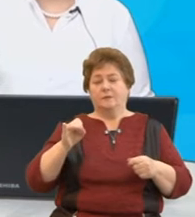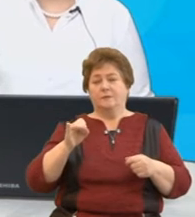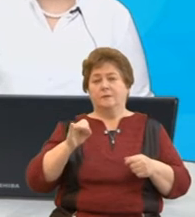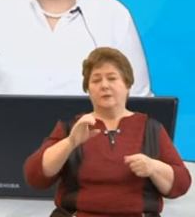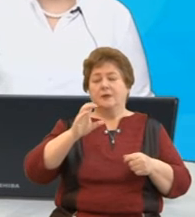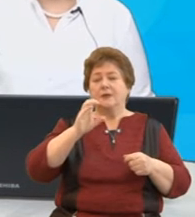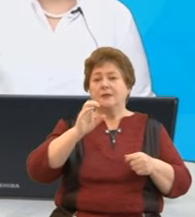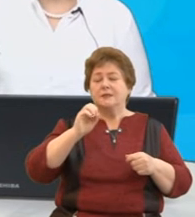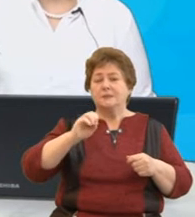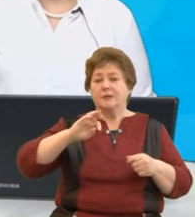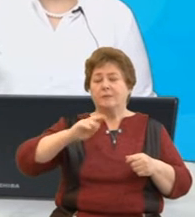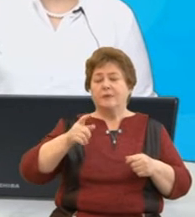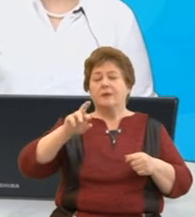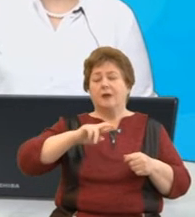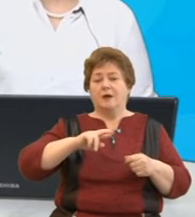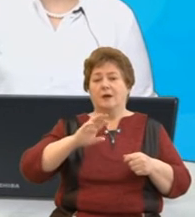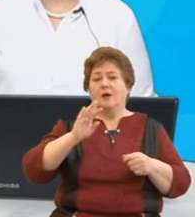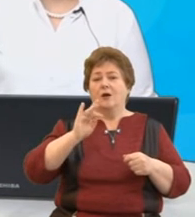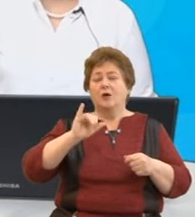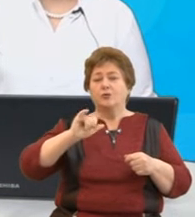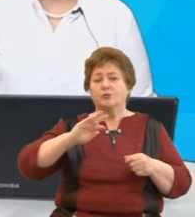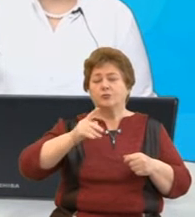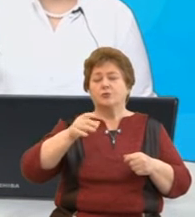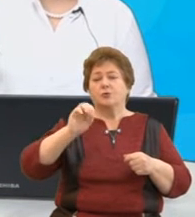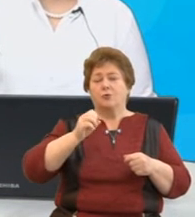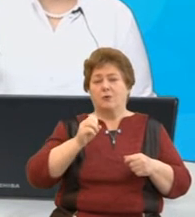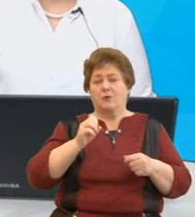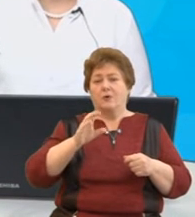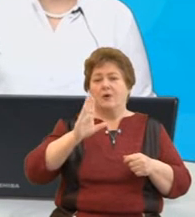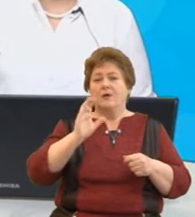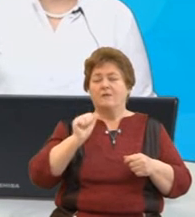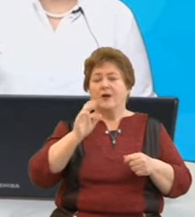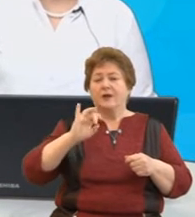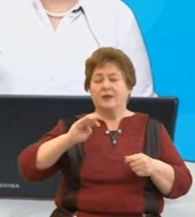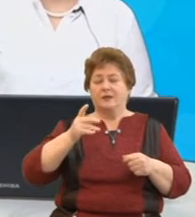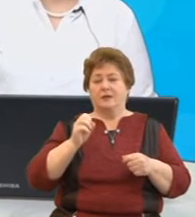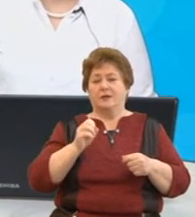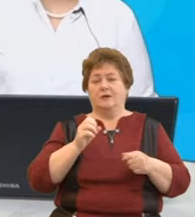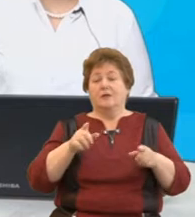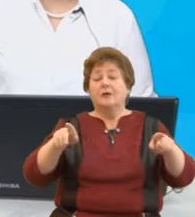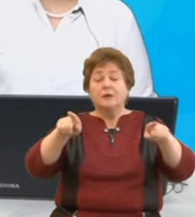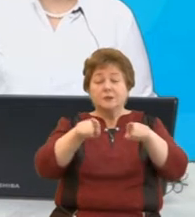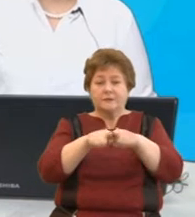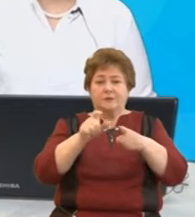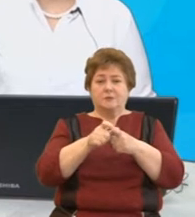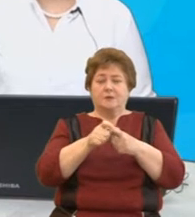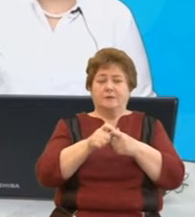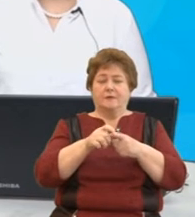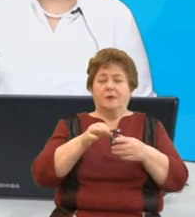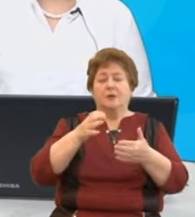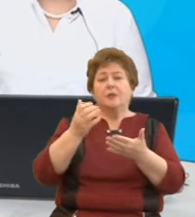семья ружья мареке сравним слова и